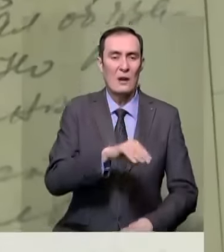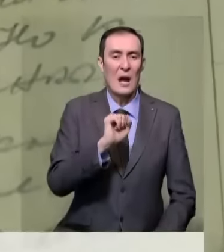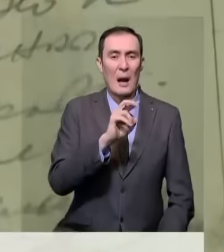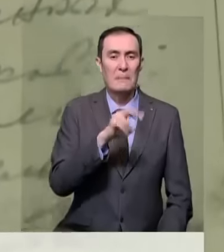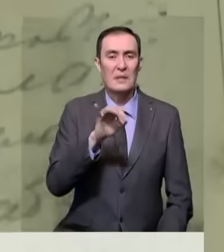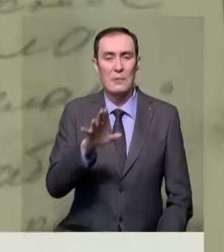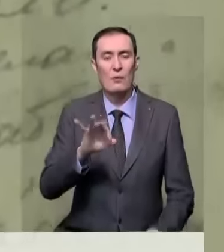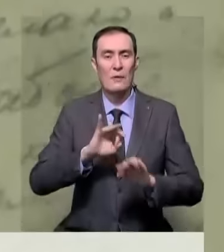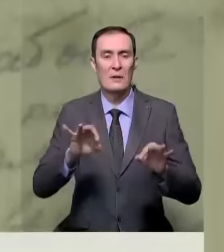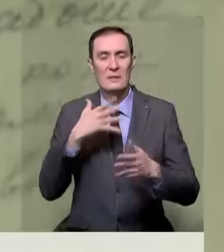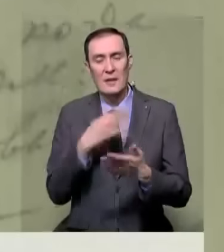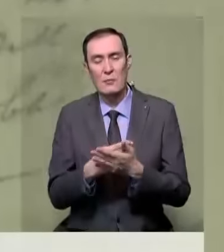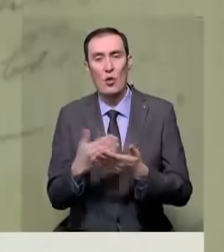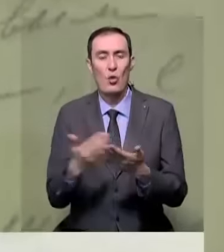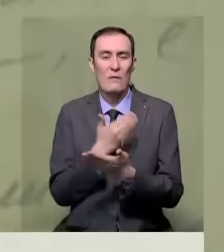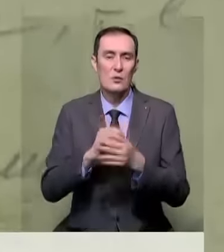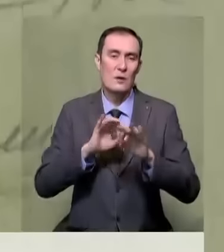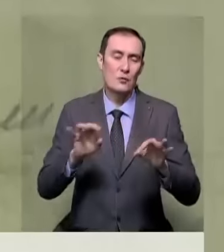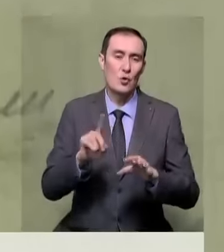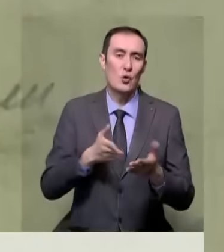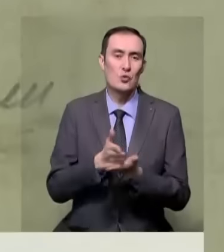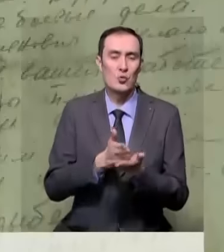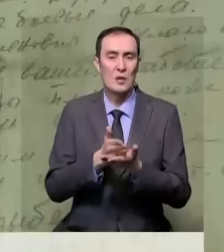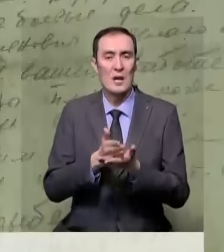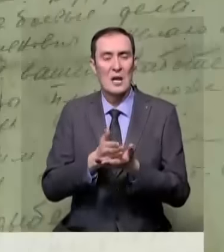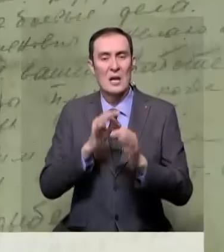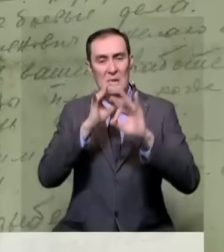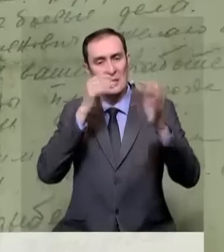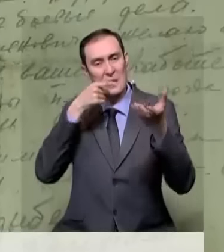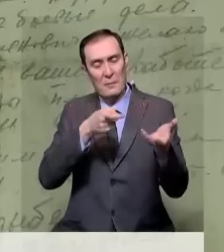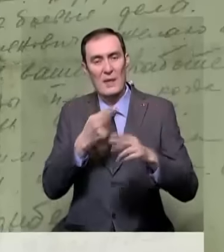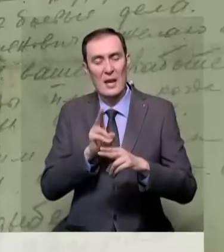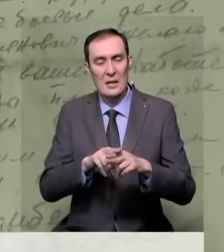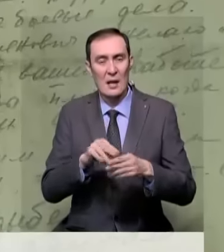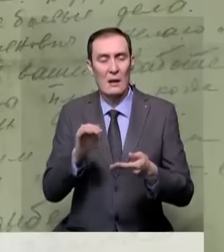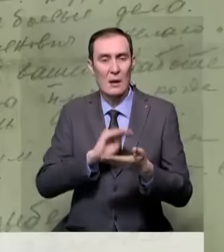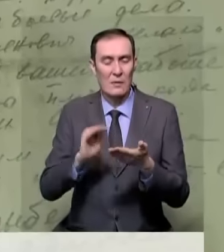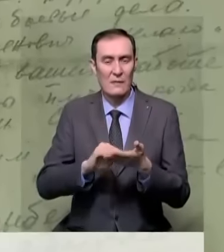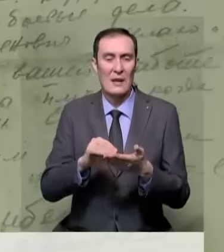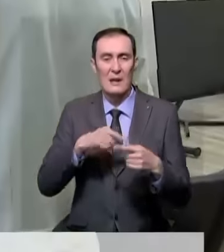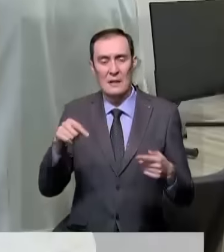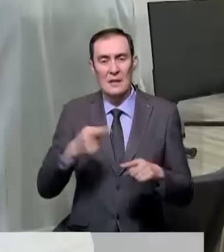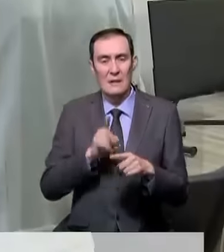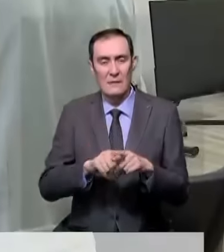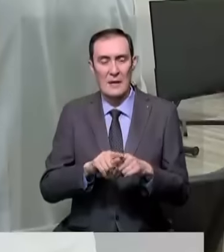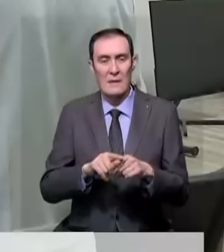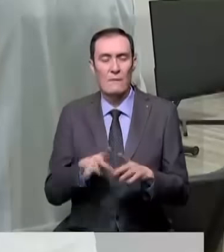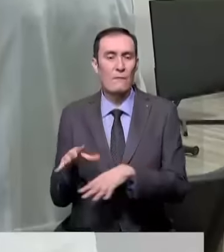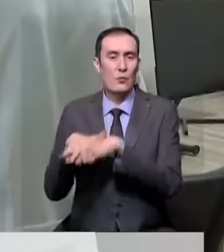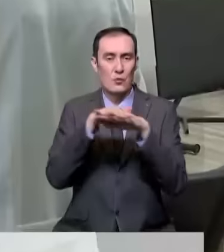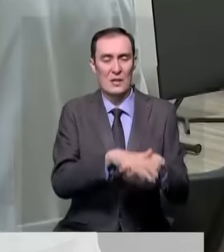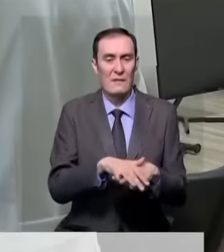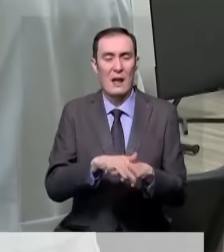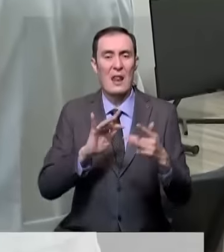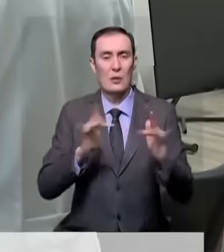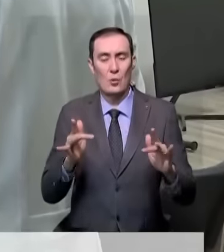где он делится с товарищем новостью о том, что служит снайпером. Все эти огрехи оригинала со всеми кляксами и заломами переместятся в